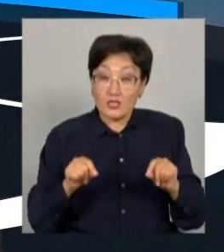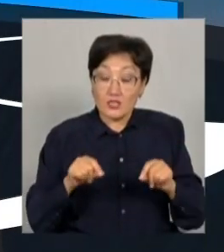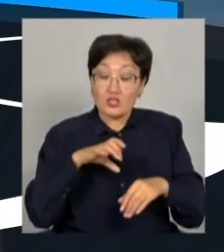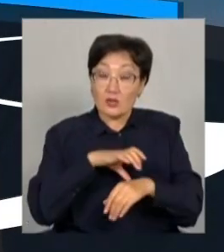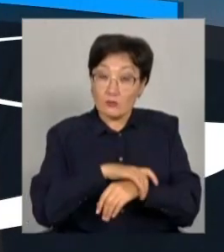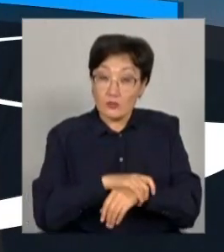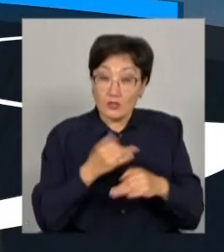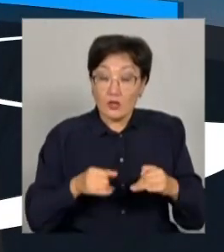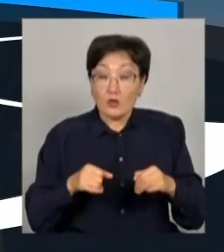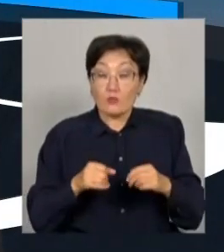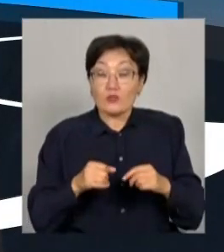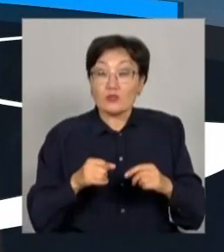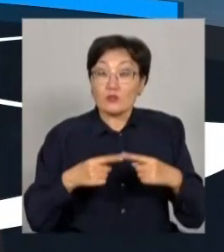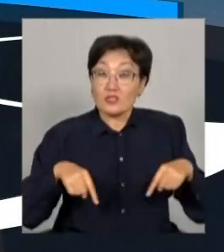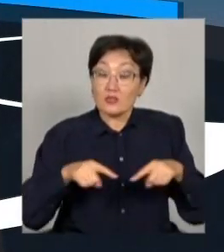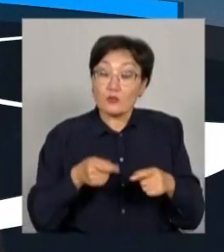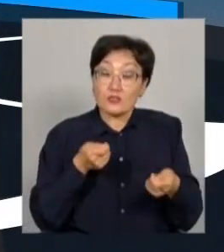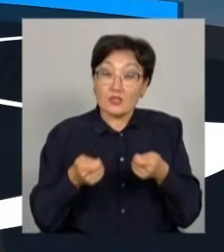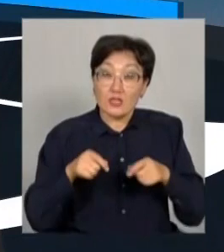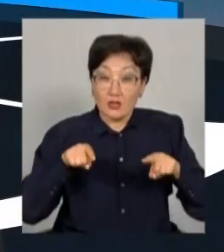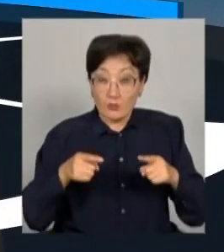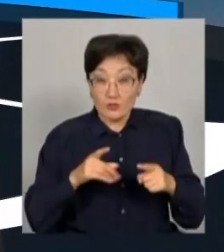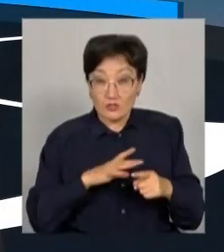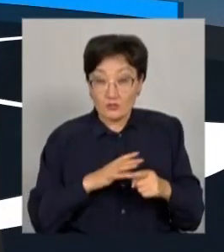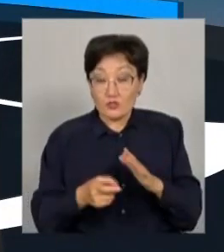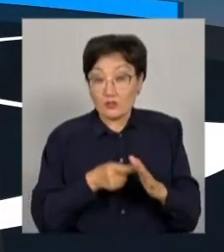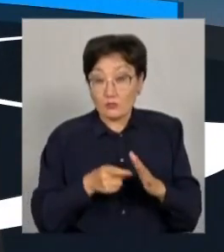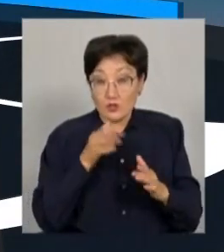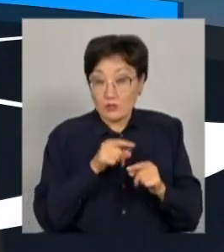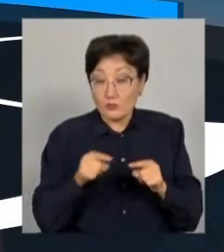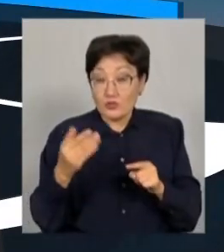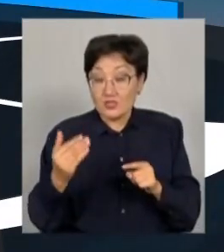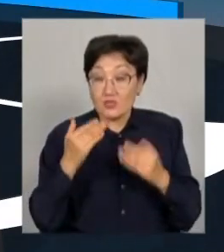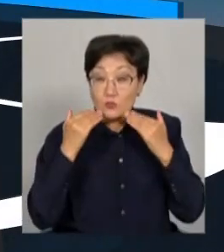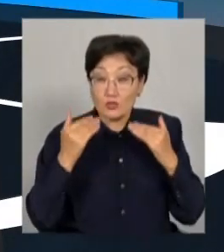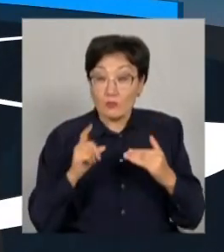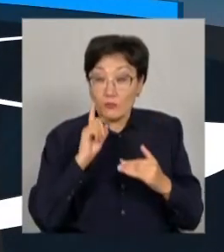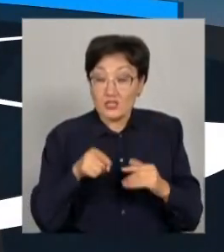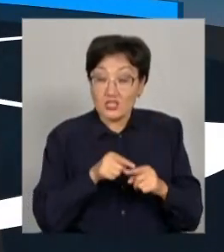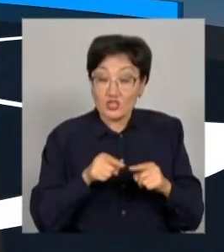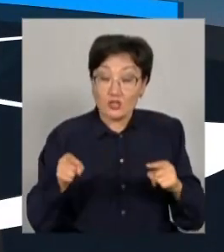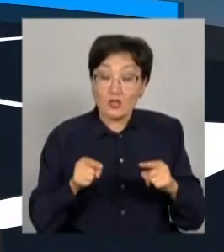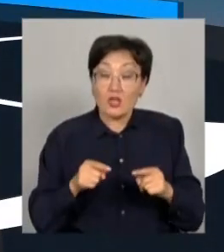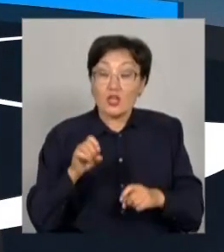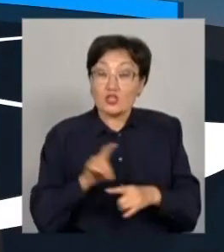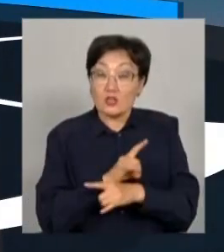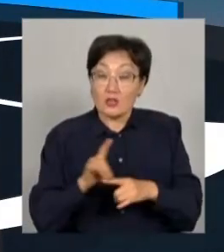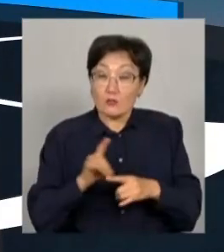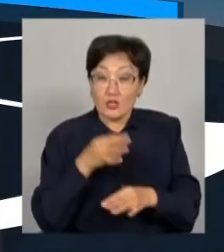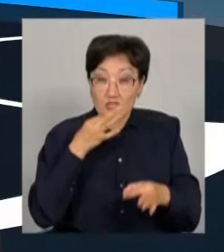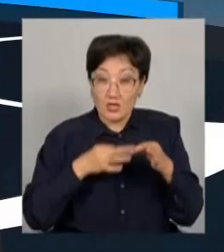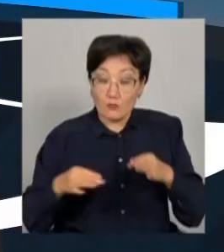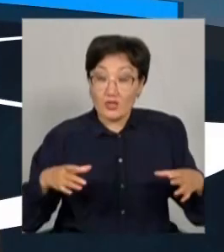әшкереледі. Қазір құрылымдық бөлімшенің басшысы қамауға алынған. Тергеу барысында олардың соңғы бір жыл ішінде жалған